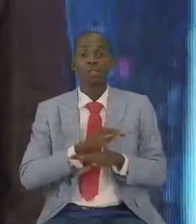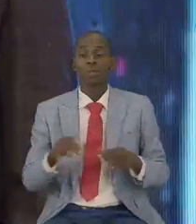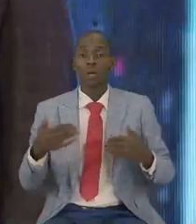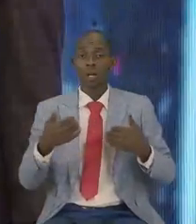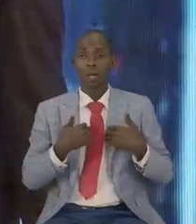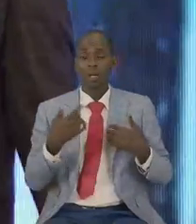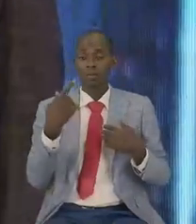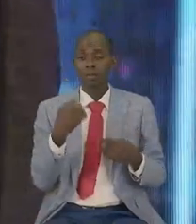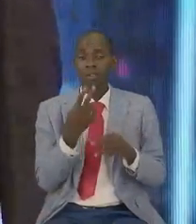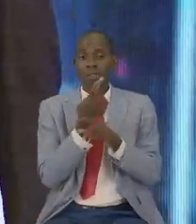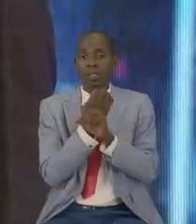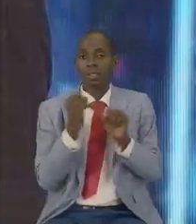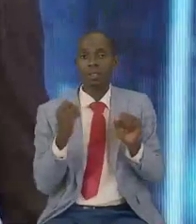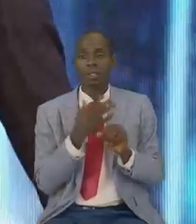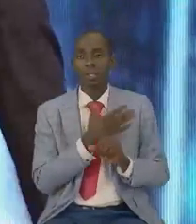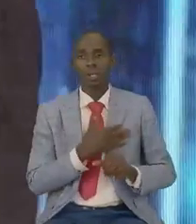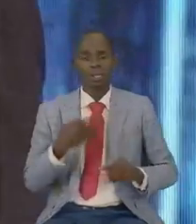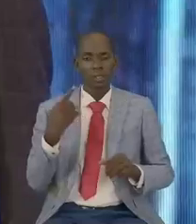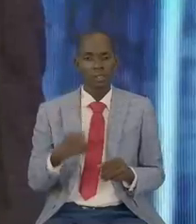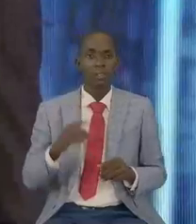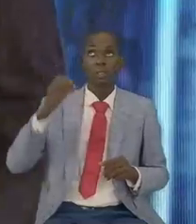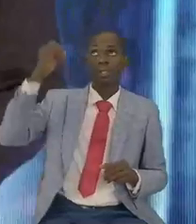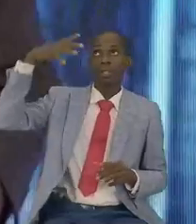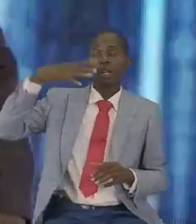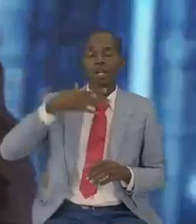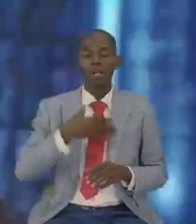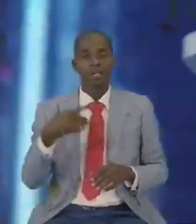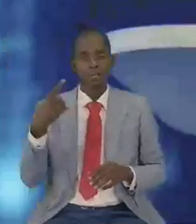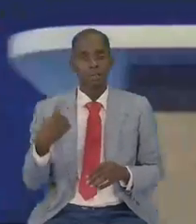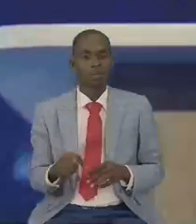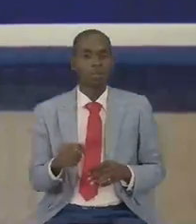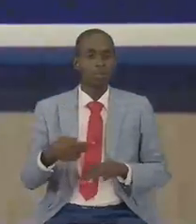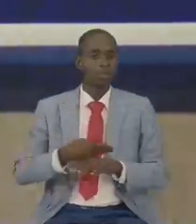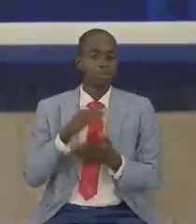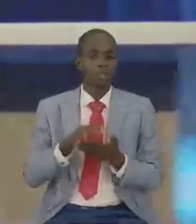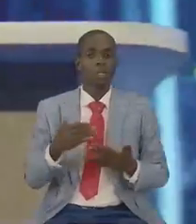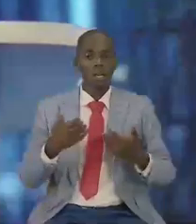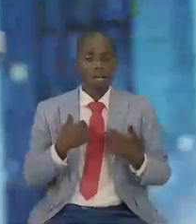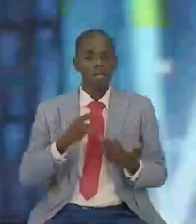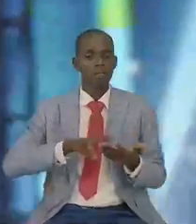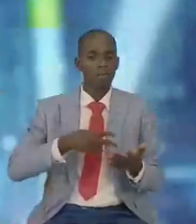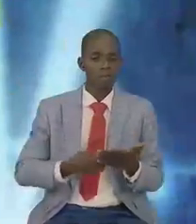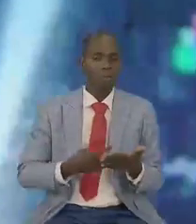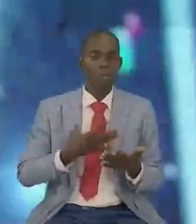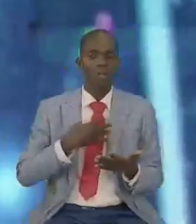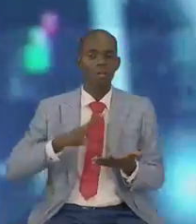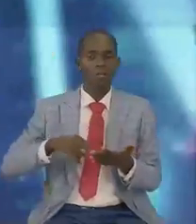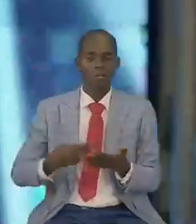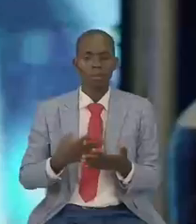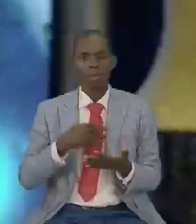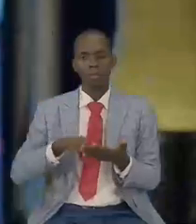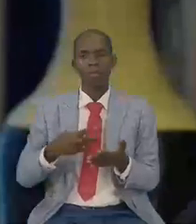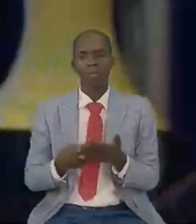qui n'a pas la rédemption, et la lumière et la lampe tombent tout le temps, tombent, et vous voyez